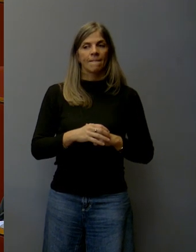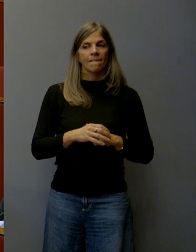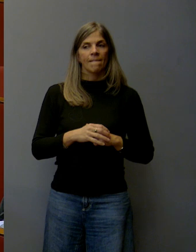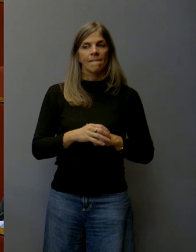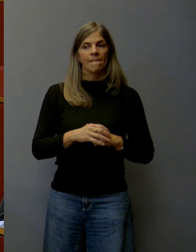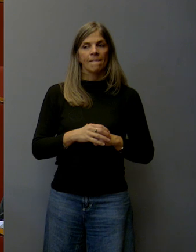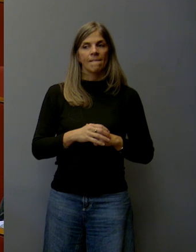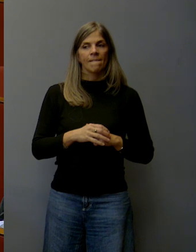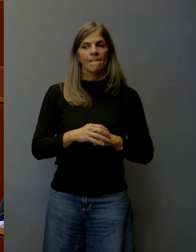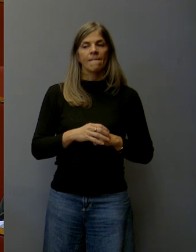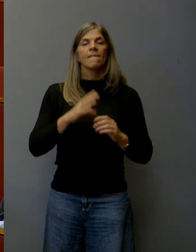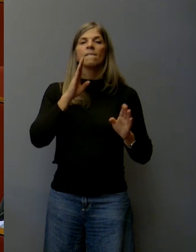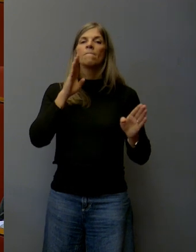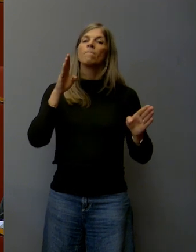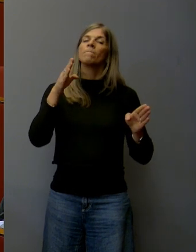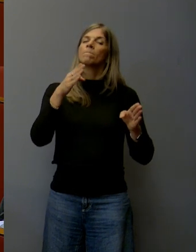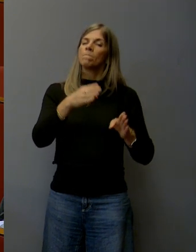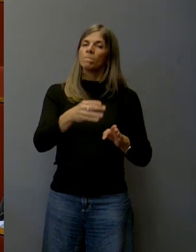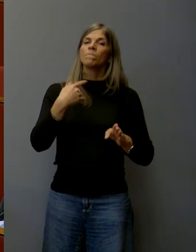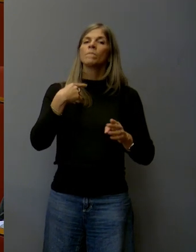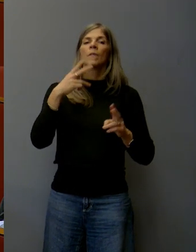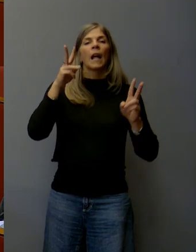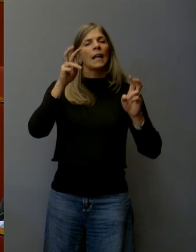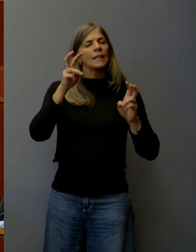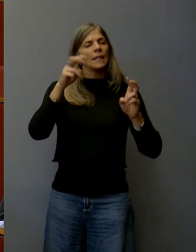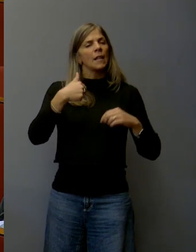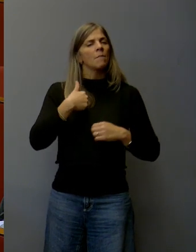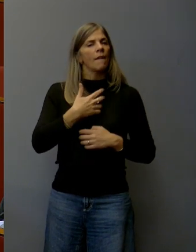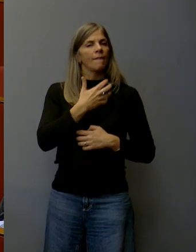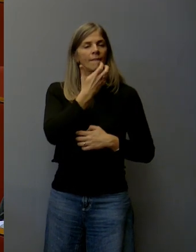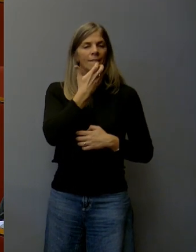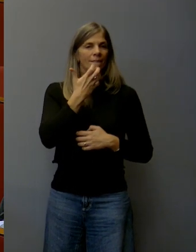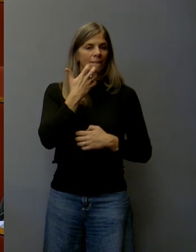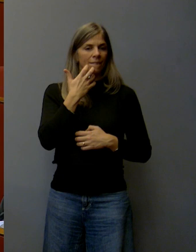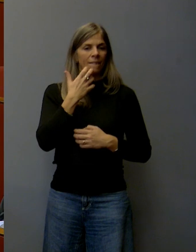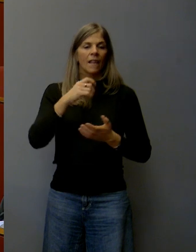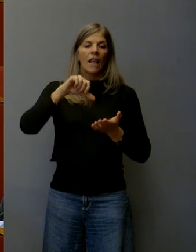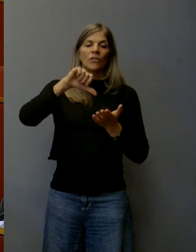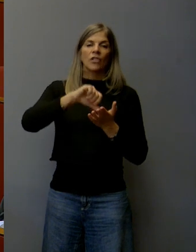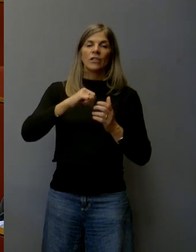4359 riguarda un tema molto molto caro che è il centro civico Buranello allora